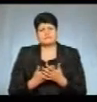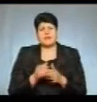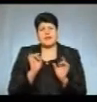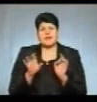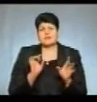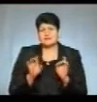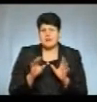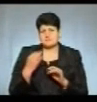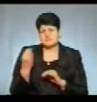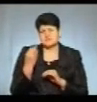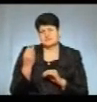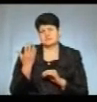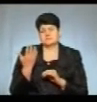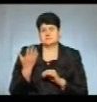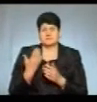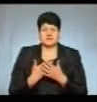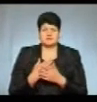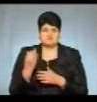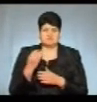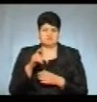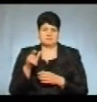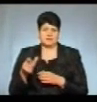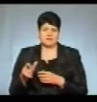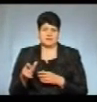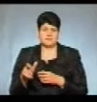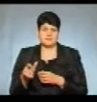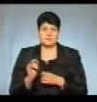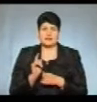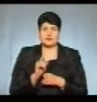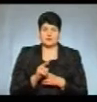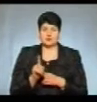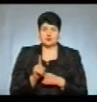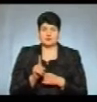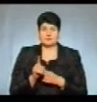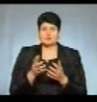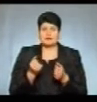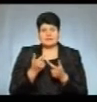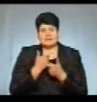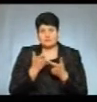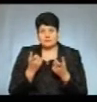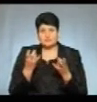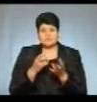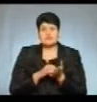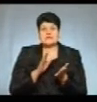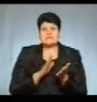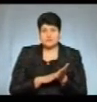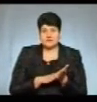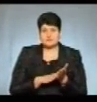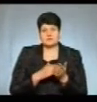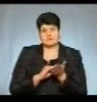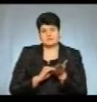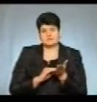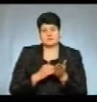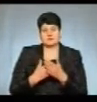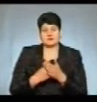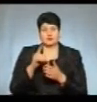реклама така цікава, яка буде зацікавлювати людей для того, щоб, скажімо, отримати інформацію, потрібно зареєструватися, вказавши якісь там дані, там